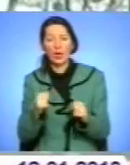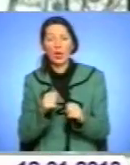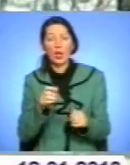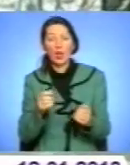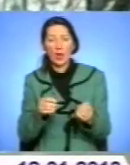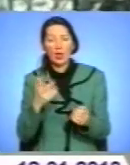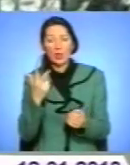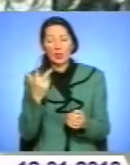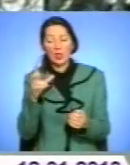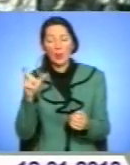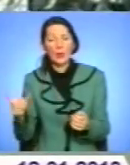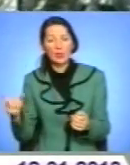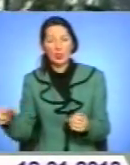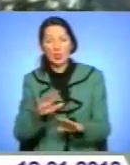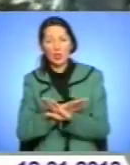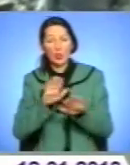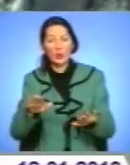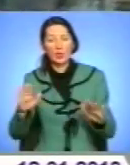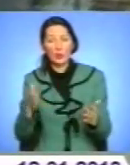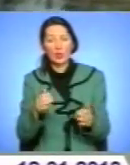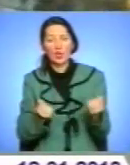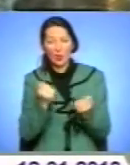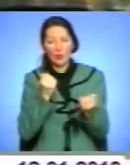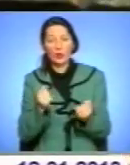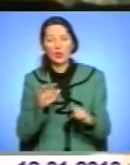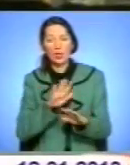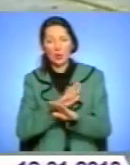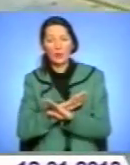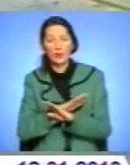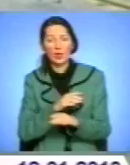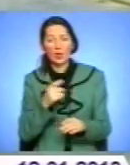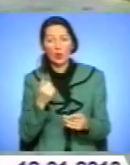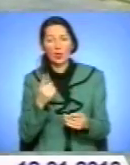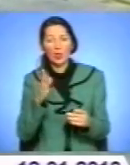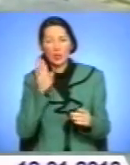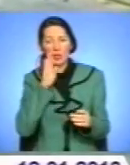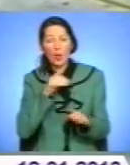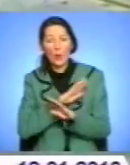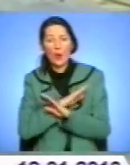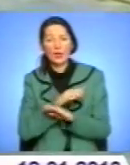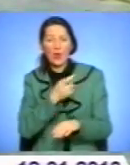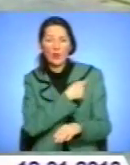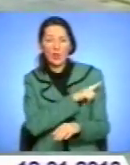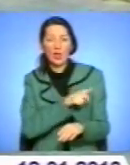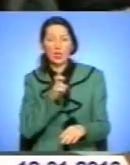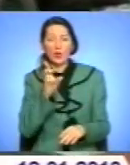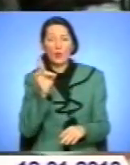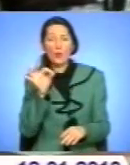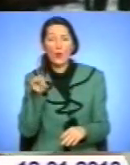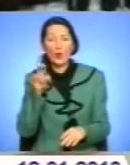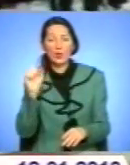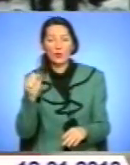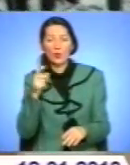дорозі в лікарню. Ще одна жінка від отриманих травм померла у лікарні. У Бродівську центральну лікарню звернулося 22 особи, з